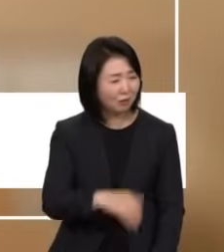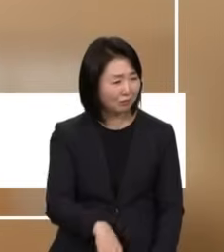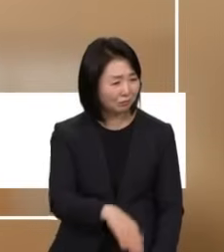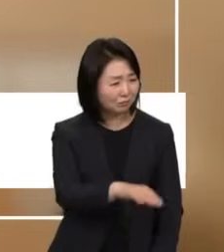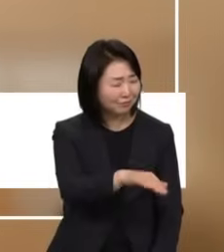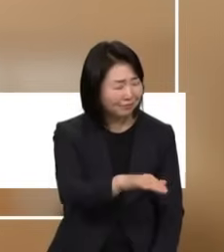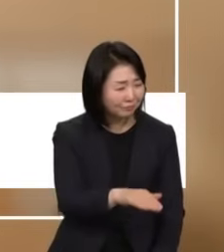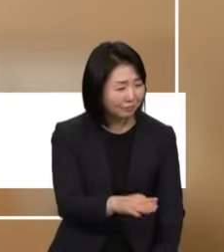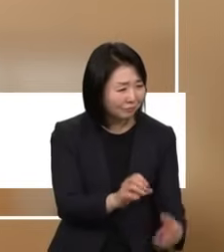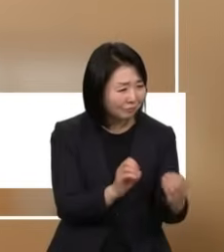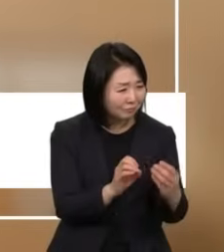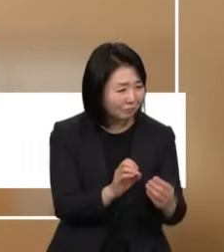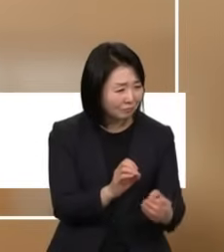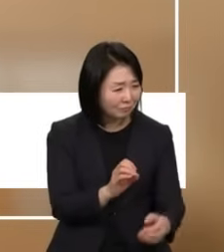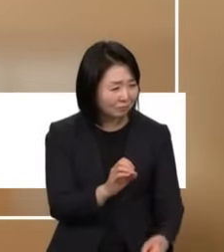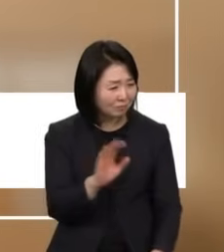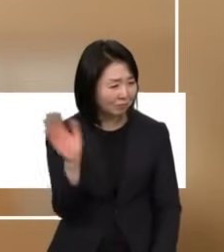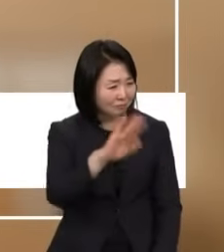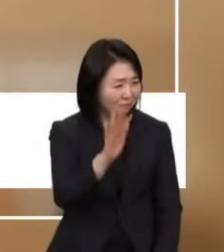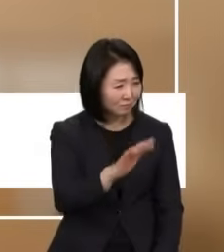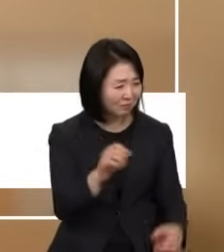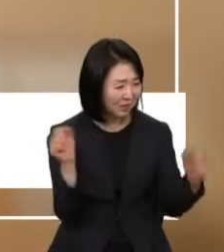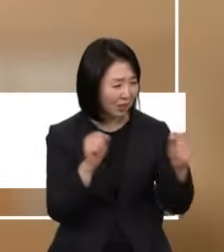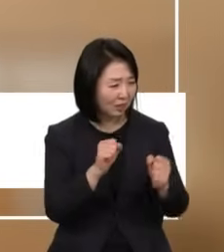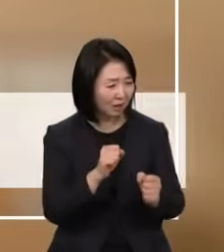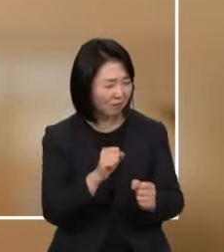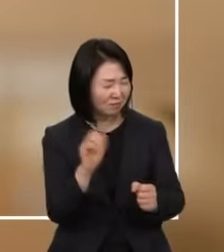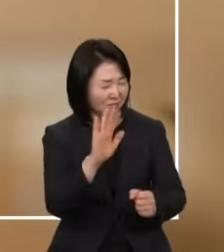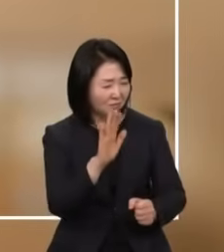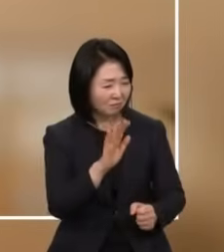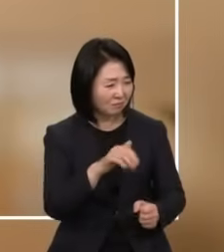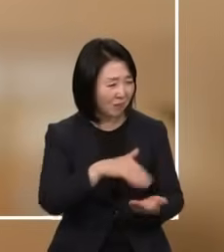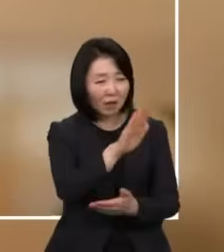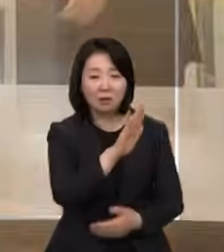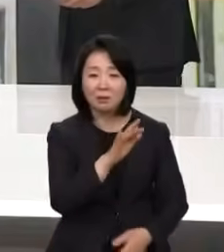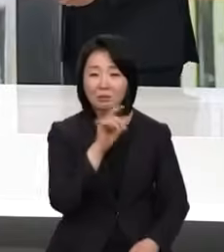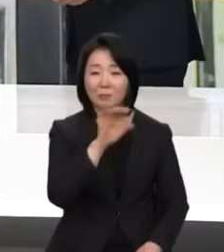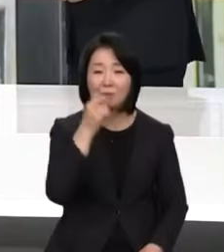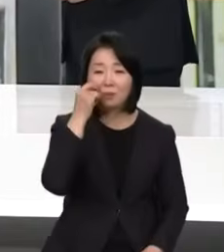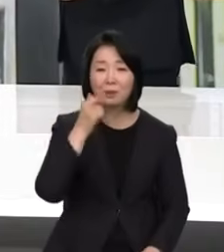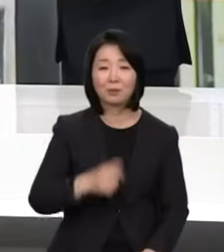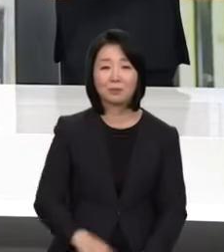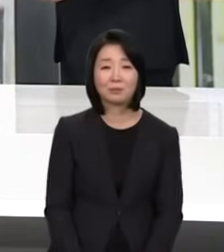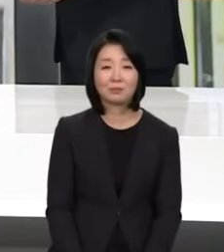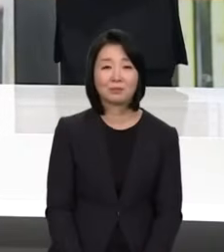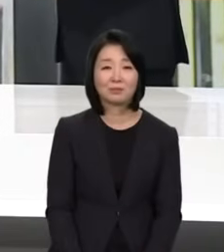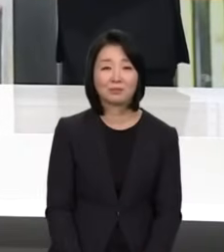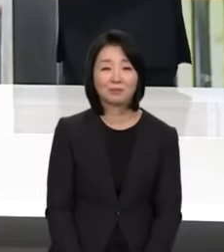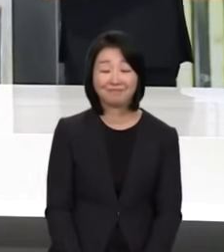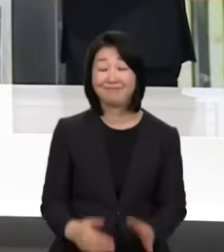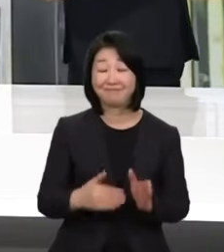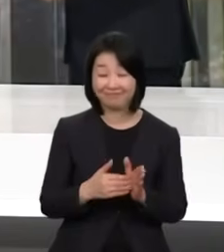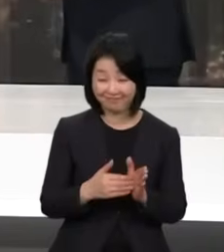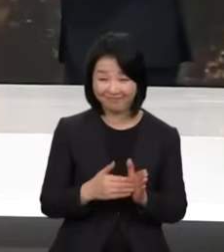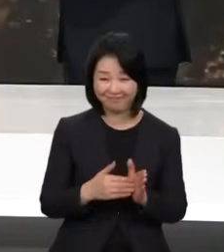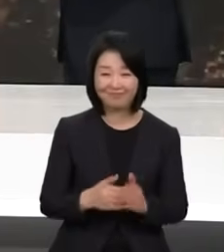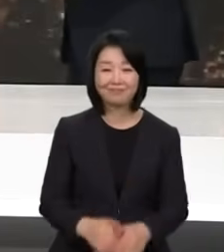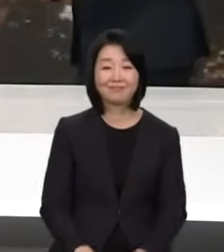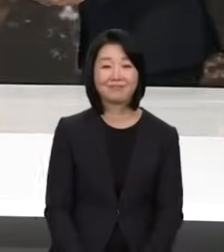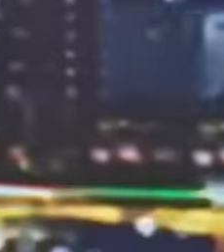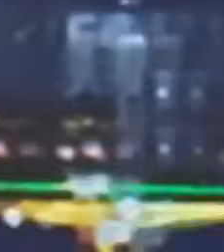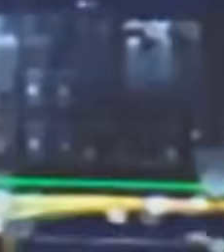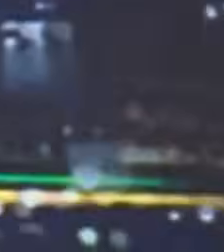누구한테도 이렇게 박절하게 대하기는 참 어렵습니다. 네, 여기까지 듣겠습니다. 이성대